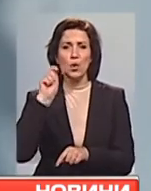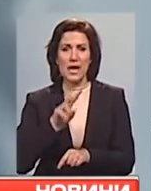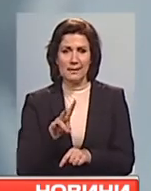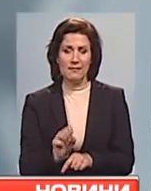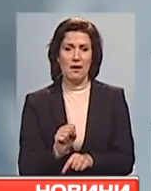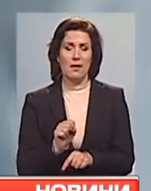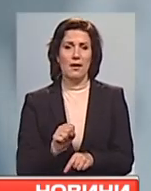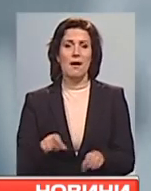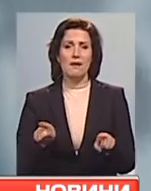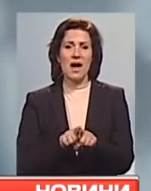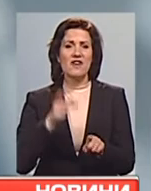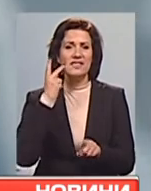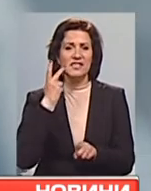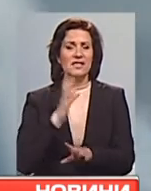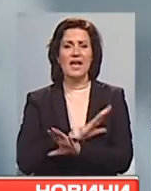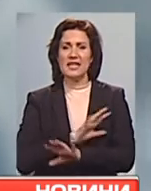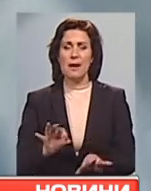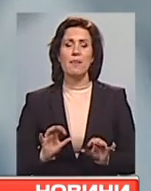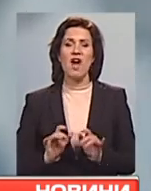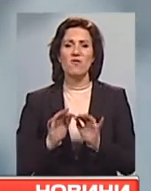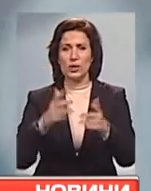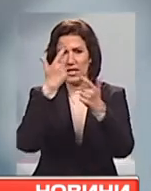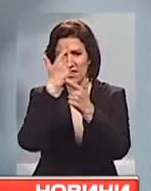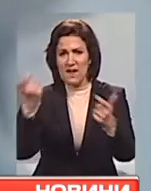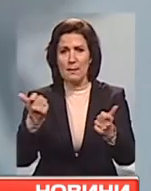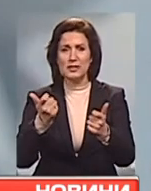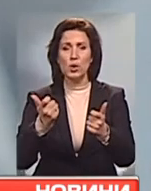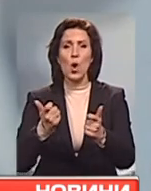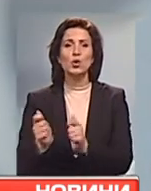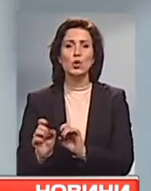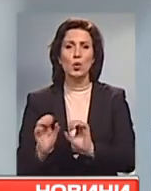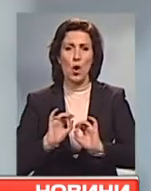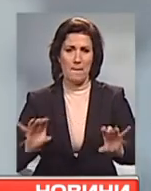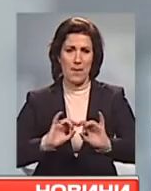Украина, как всегда, не проводит информационную кампанию.